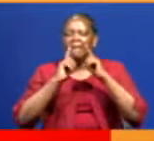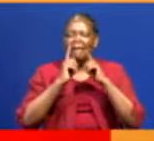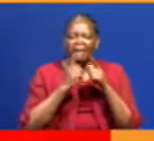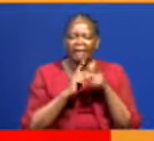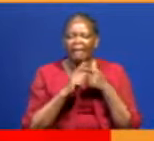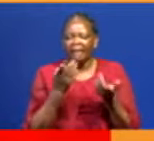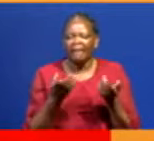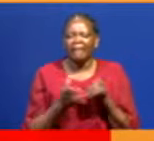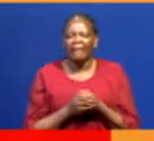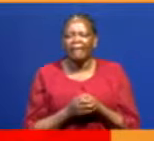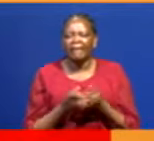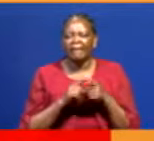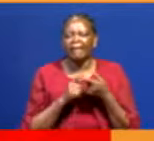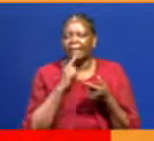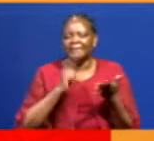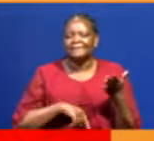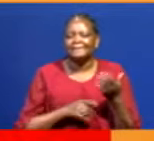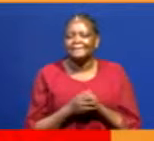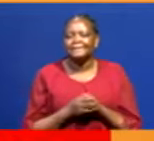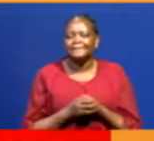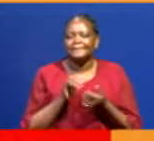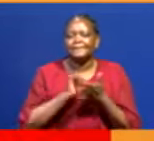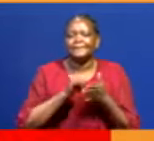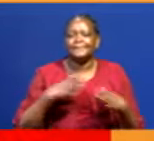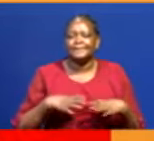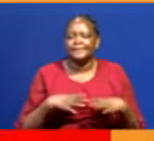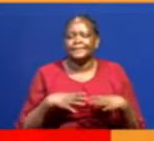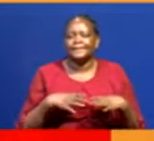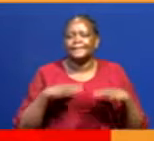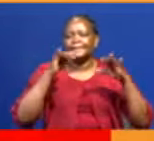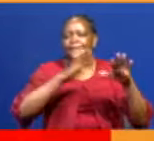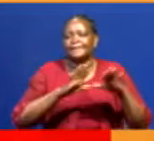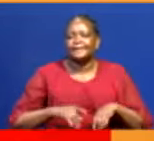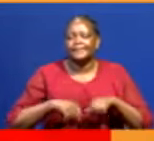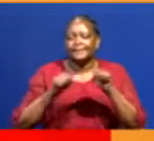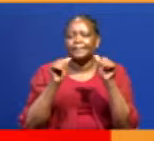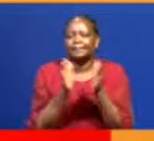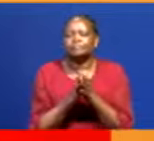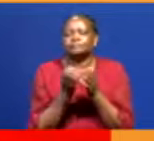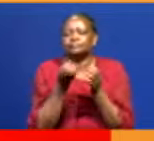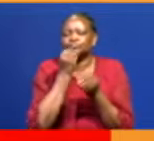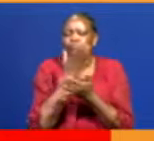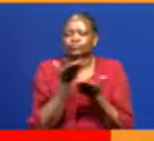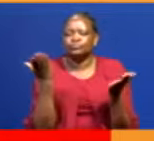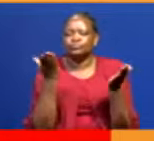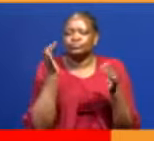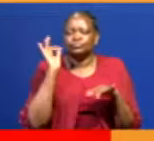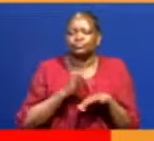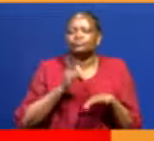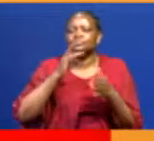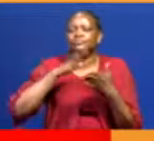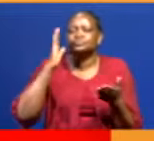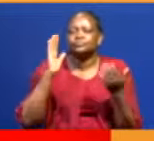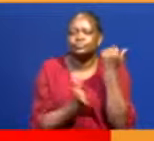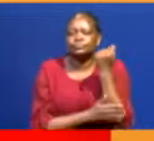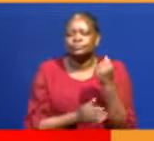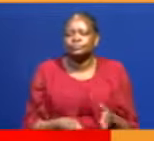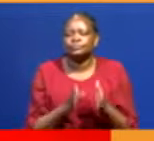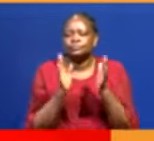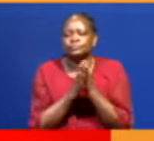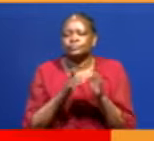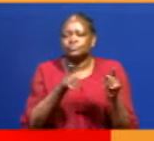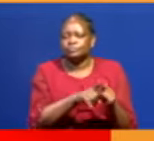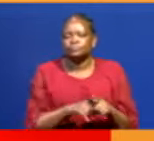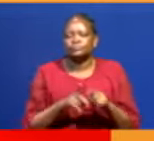So ile kitu najaribu kusema ni kwamba watu wanaumia na mazao yao inaathirika kwa njia mbaya, na sisi